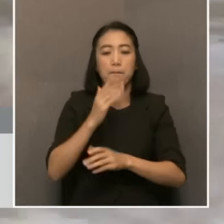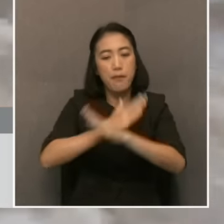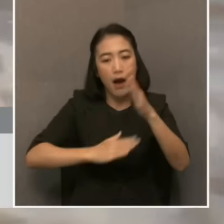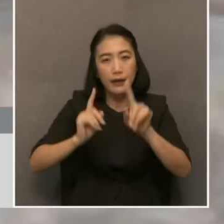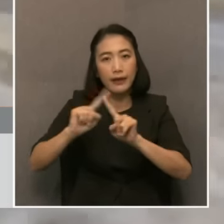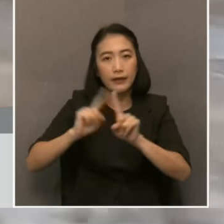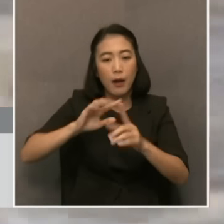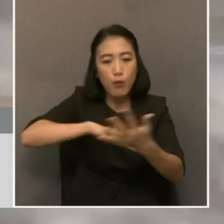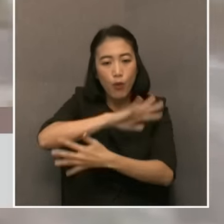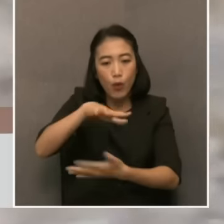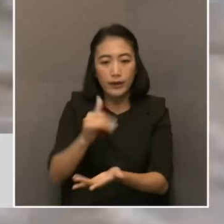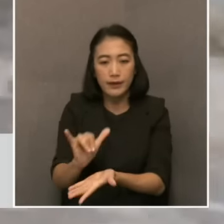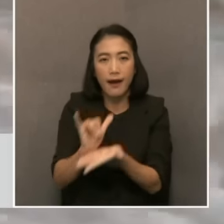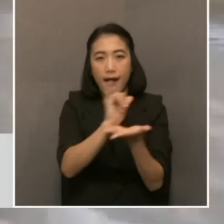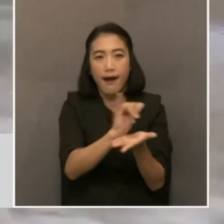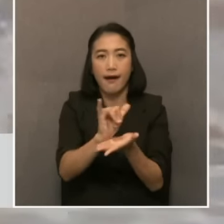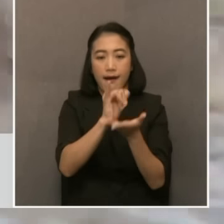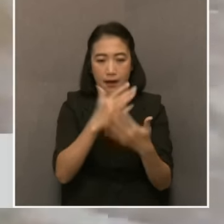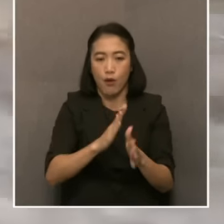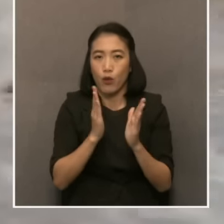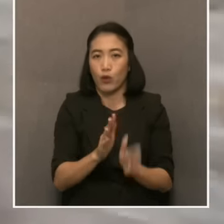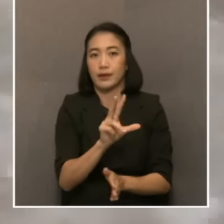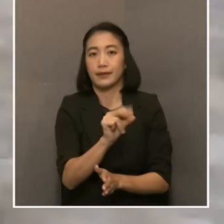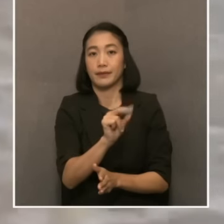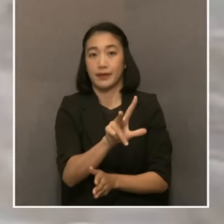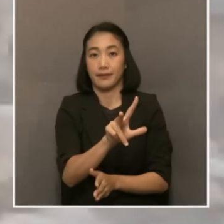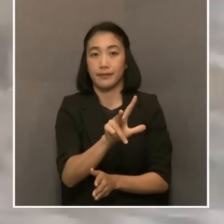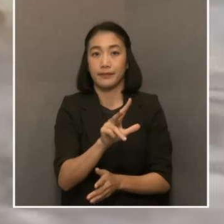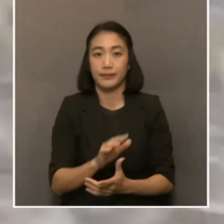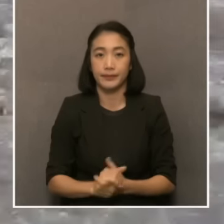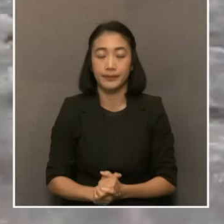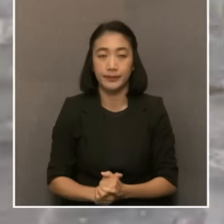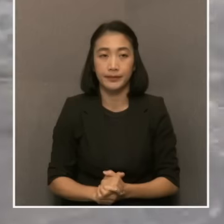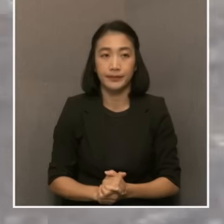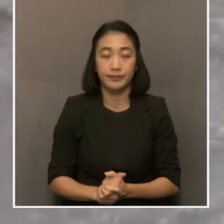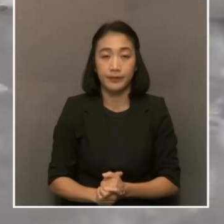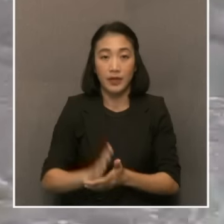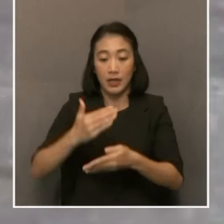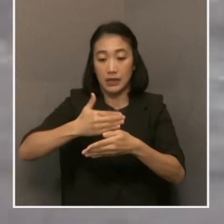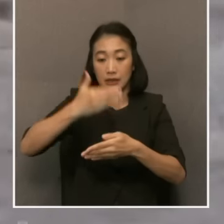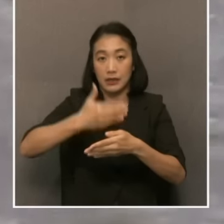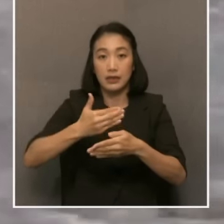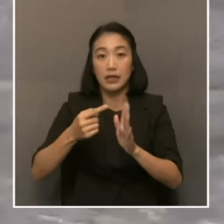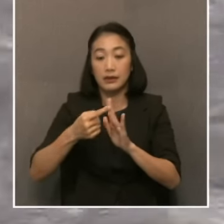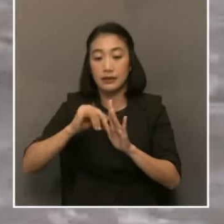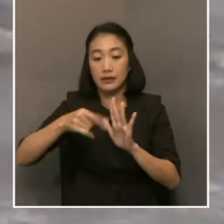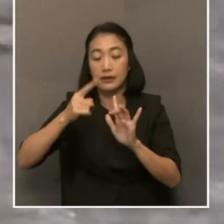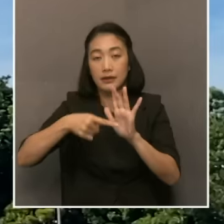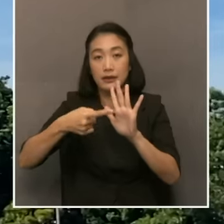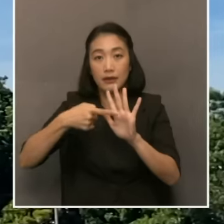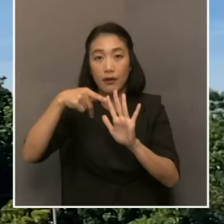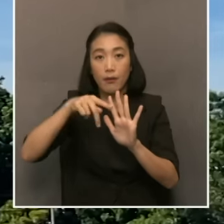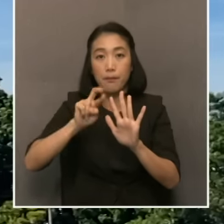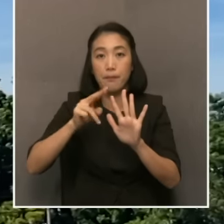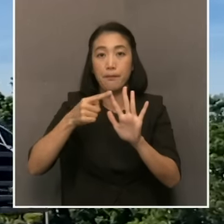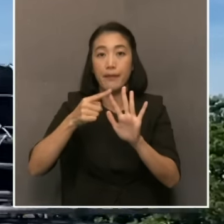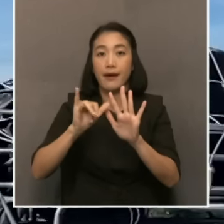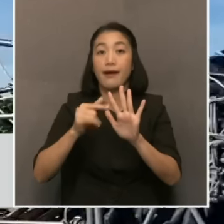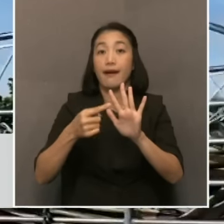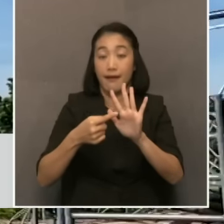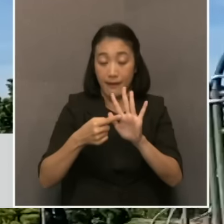เรือนรวม 33คนค่ะส่วนสถานการณ์น้ำเขื่อนเจ้าพระยาซึ่งเป็นกุญแจสำคัญในการบริหารจัดการ